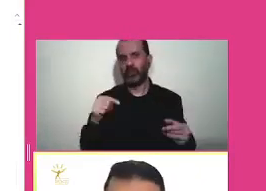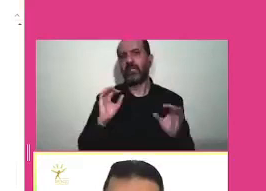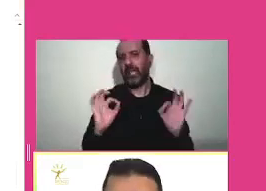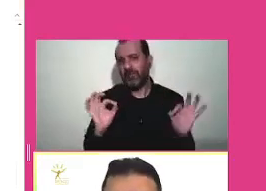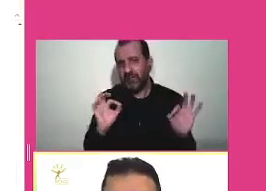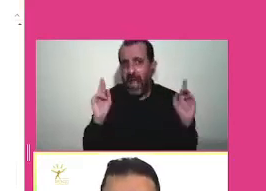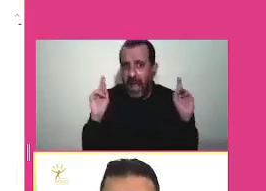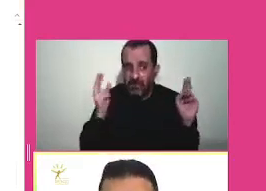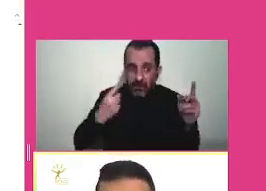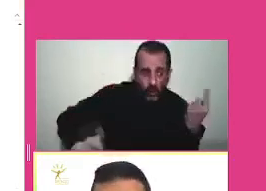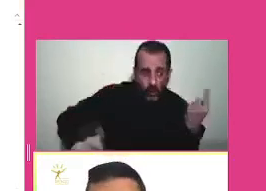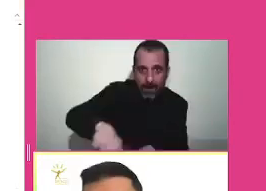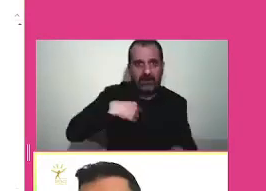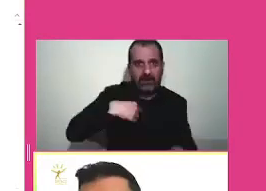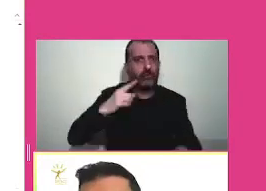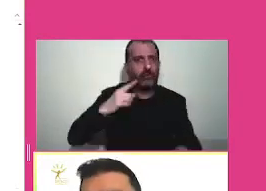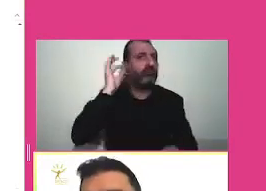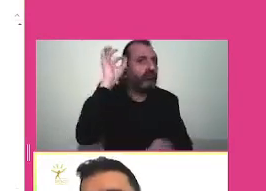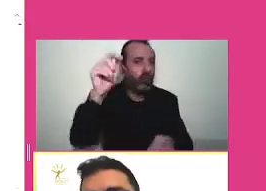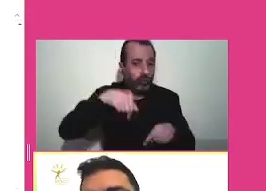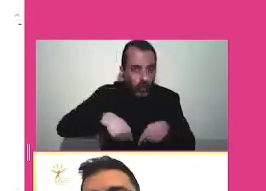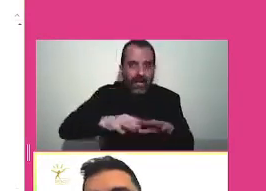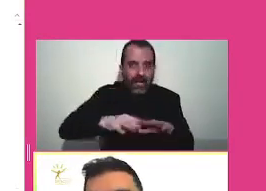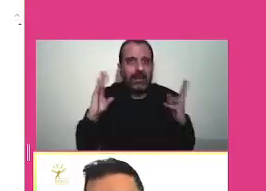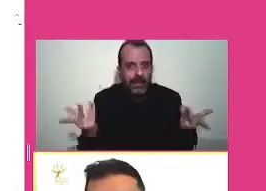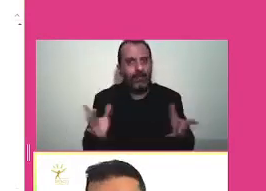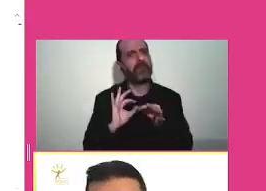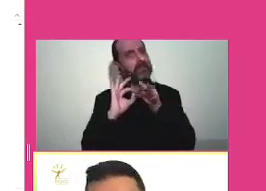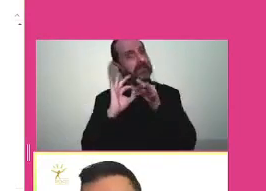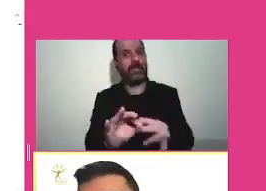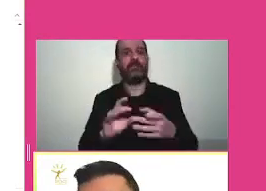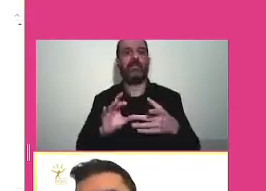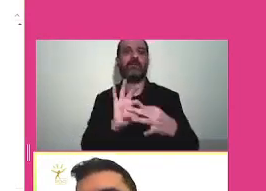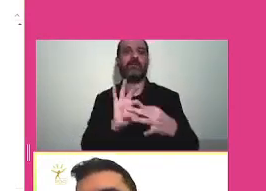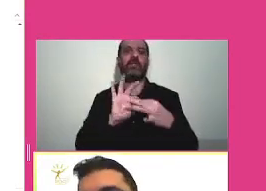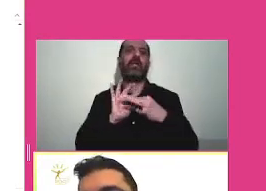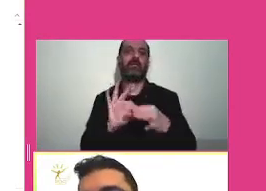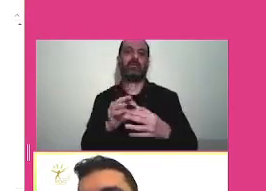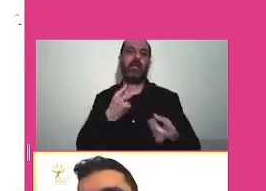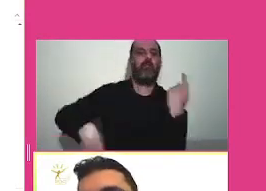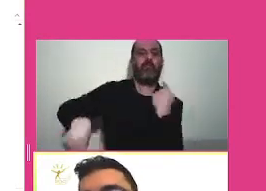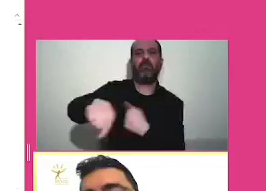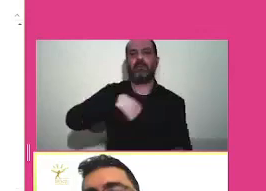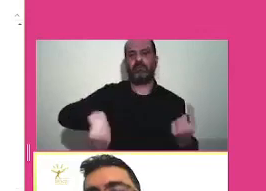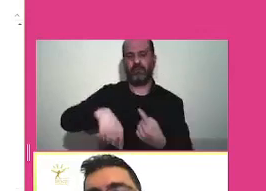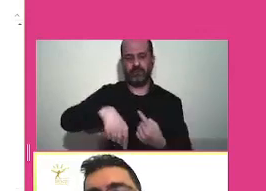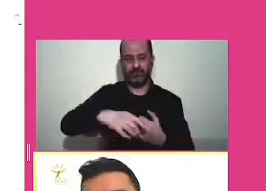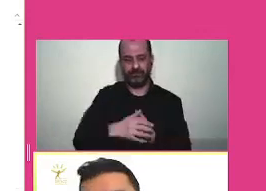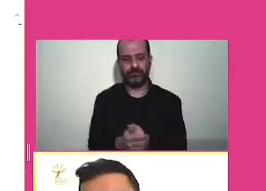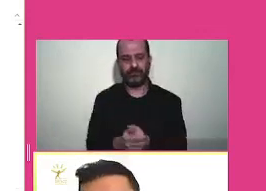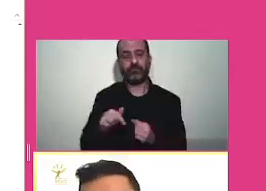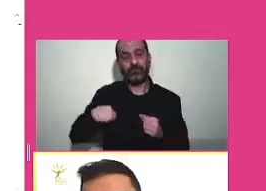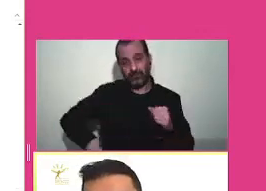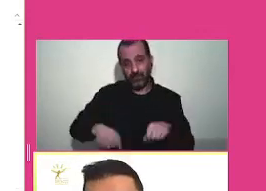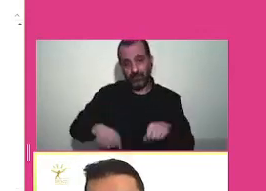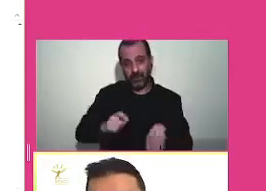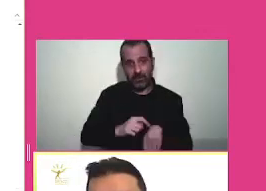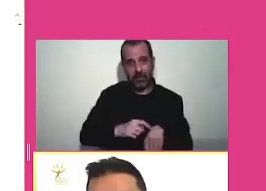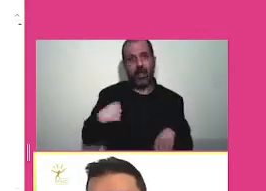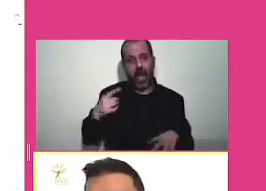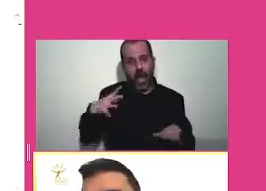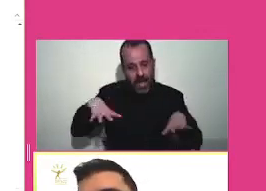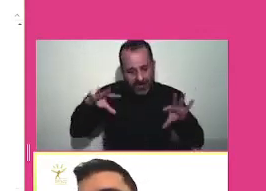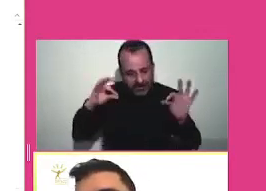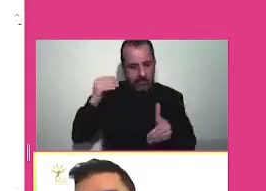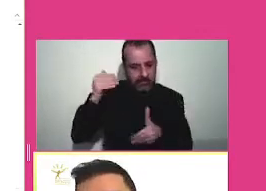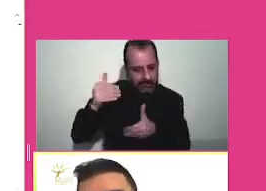συνεργαζόμαστε μεταξύ μας. Όπως σας είπα, ιδιαίτερα σημαντικό είναι ότι μπήκαμε στη λογική να διοργανώσουμε και εμείς ένα φεστιβάλ στην